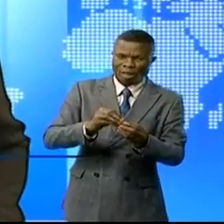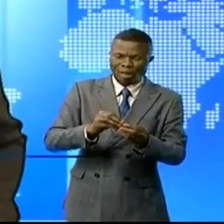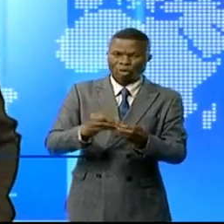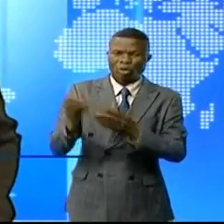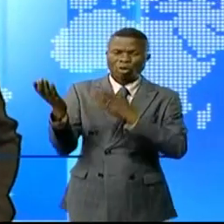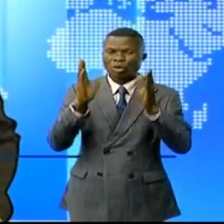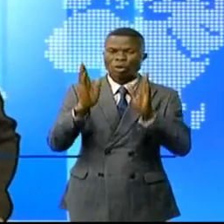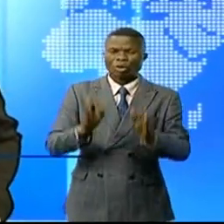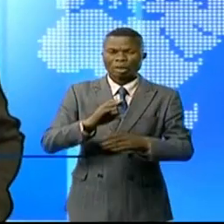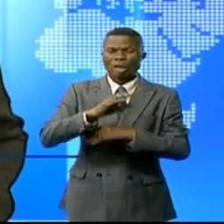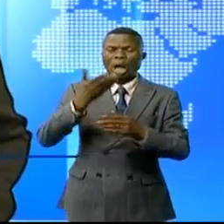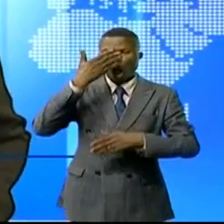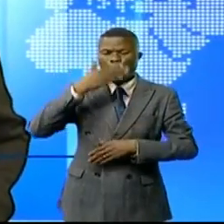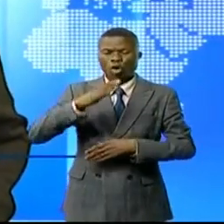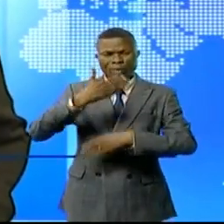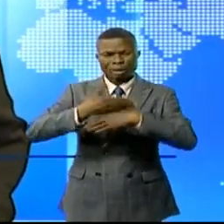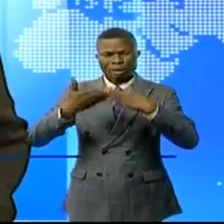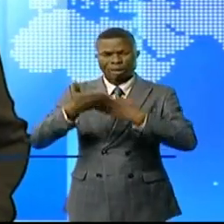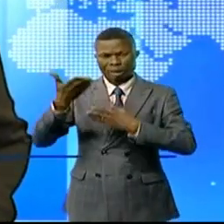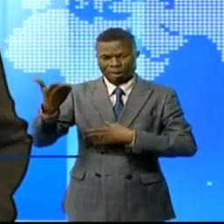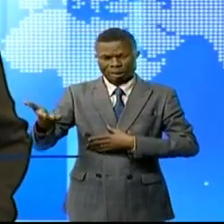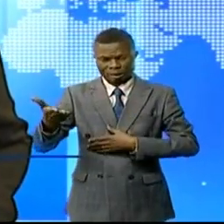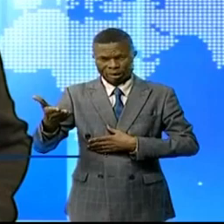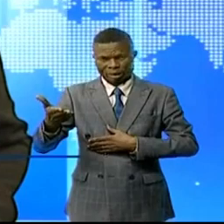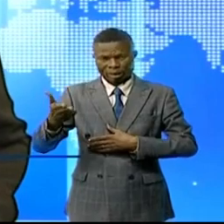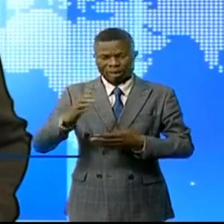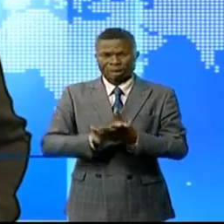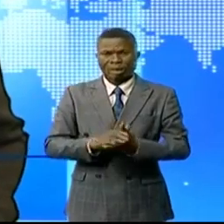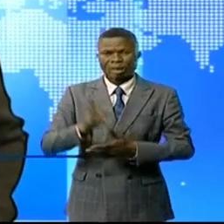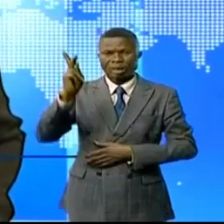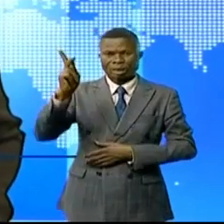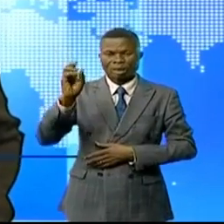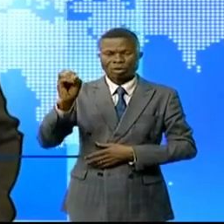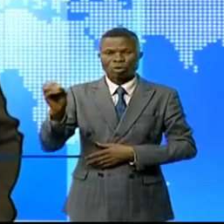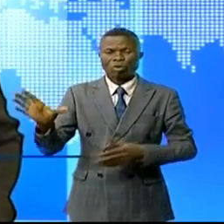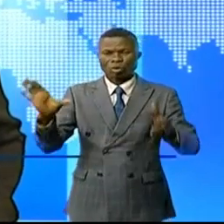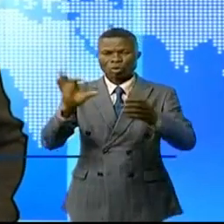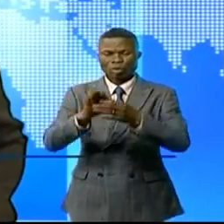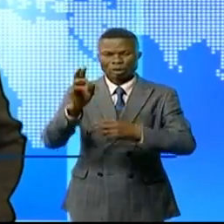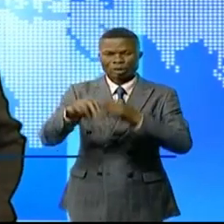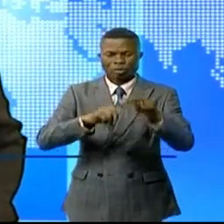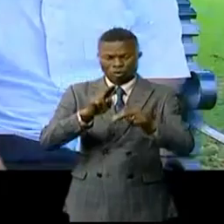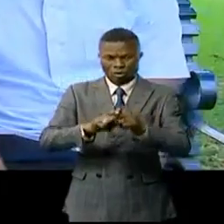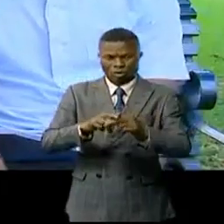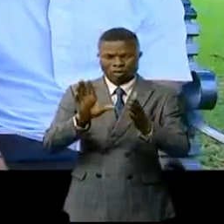et un centre de santé dans la cité dite de Coalition Nationale. Reportage.